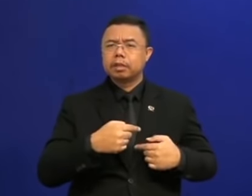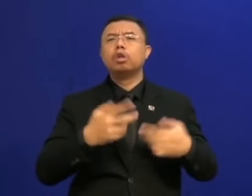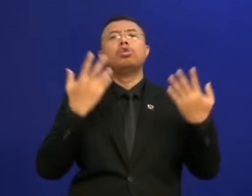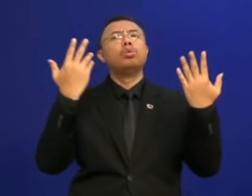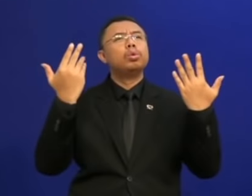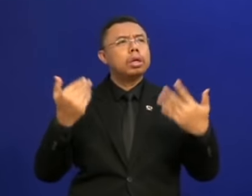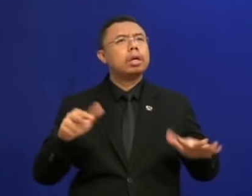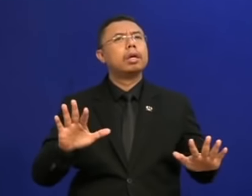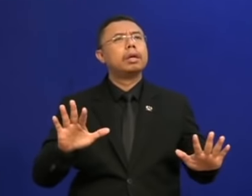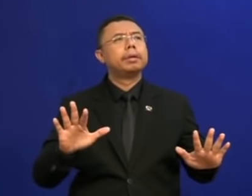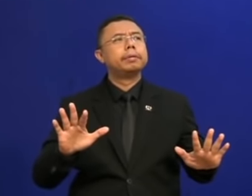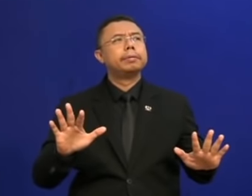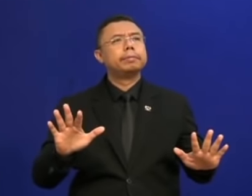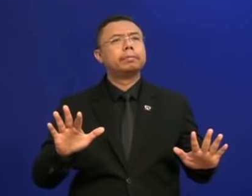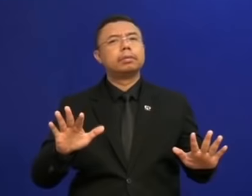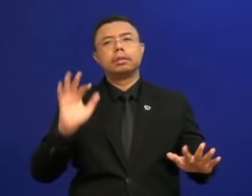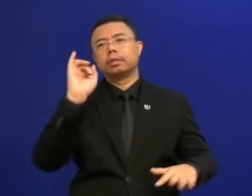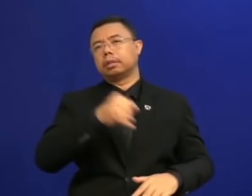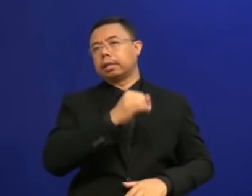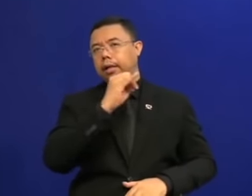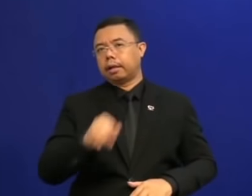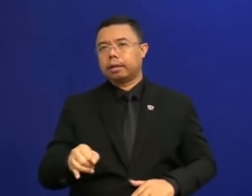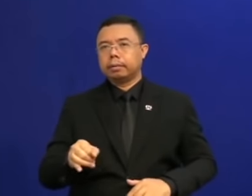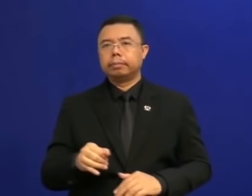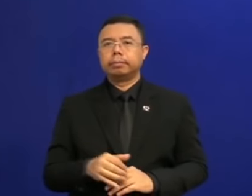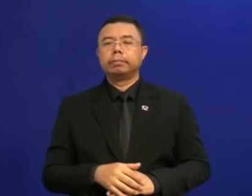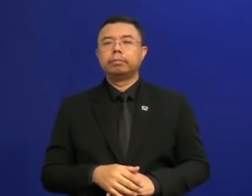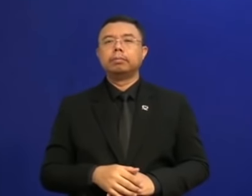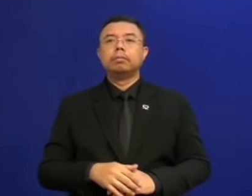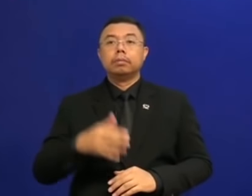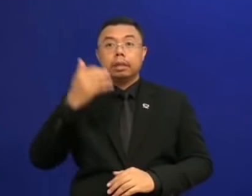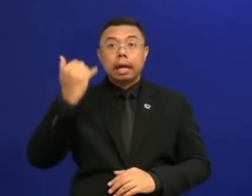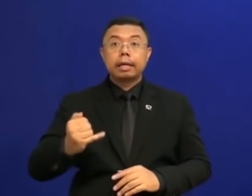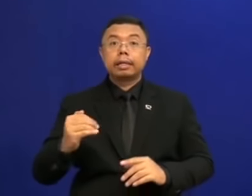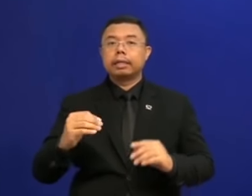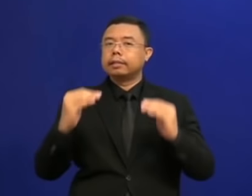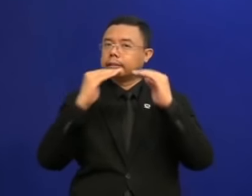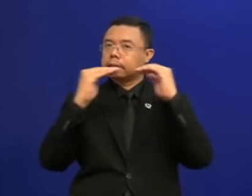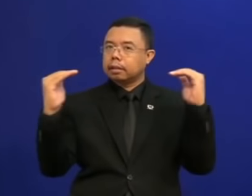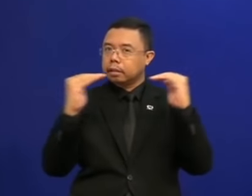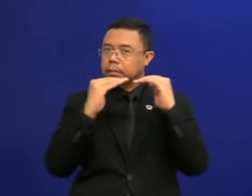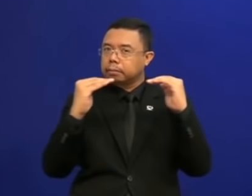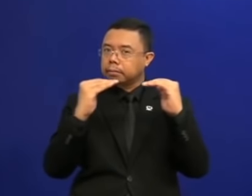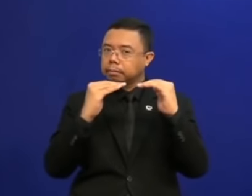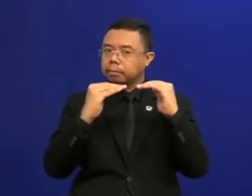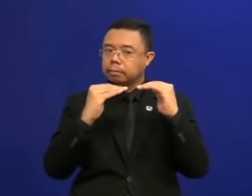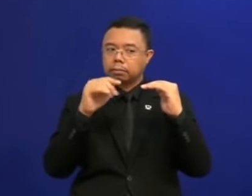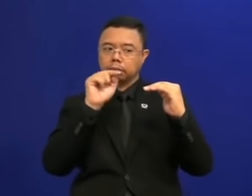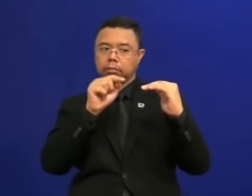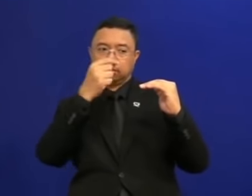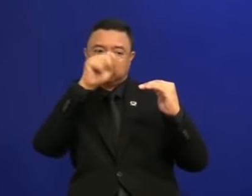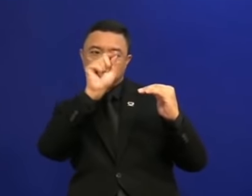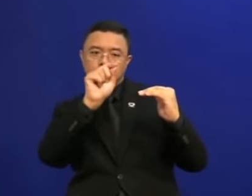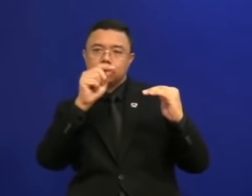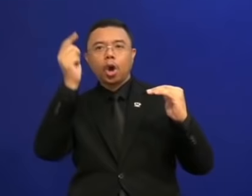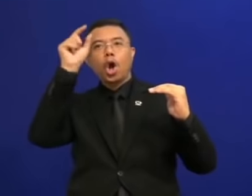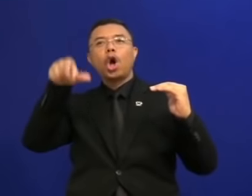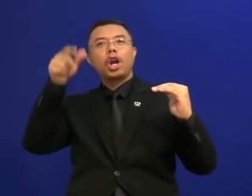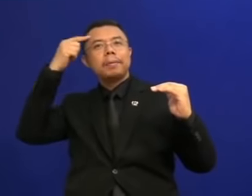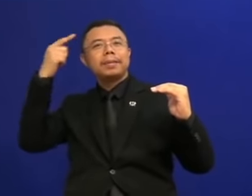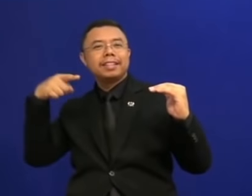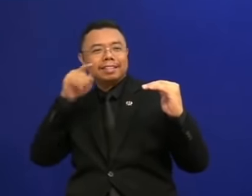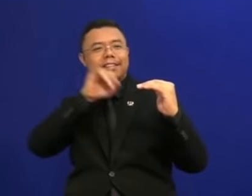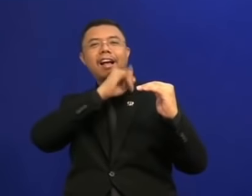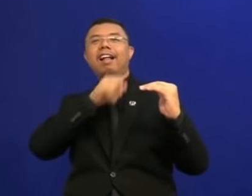memang sudah salah. Sehingga standar yang benar ini dianggap salah. Standar